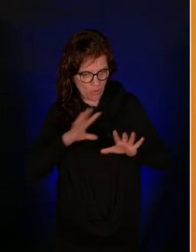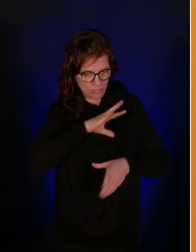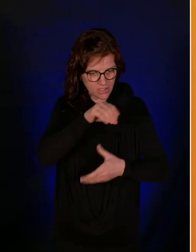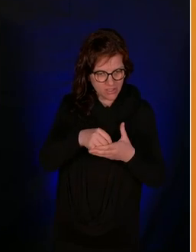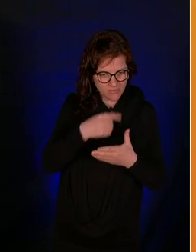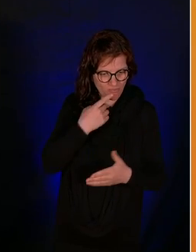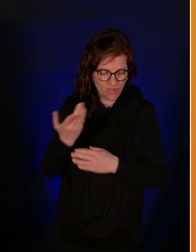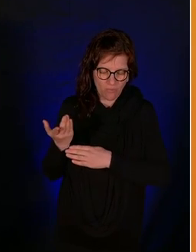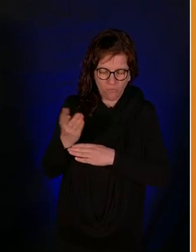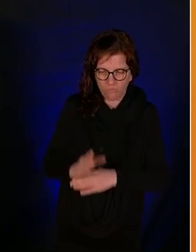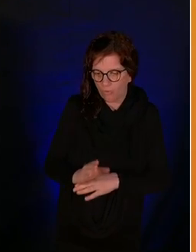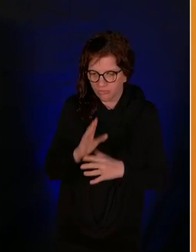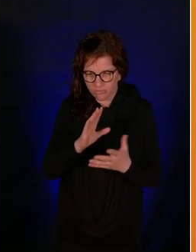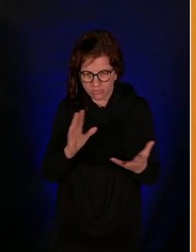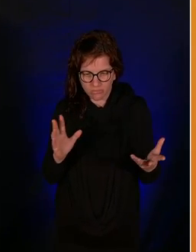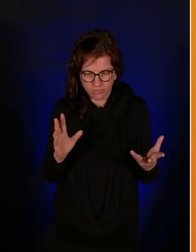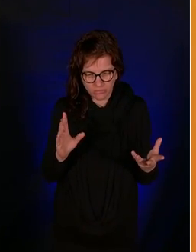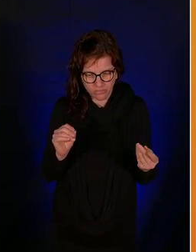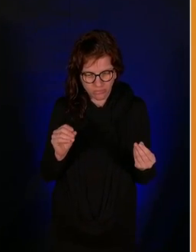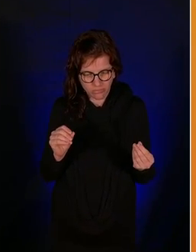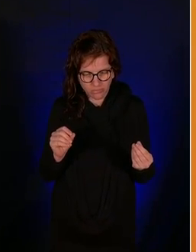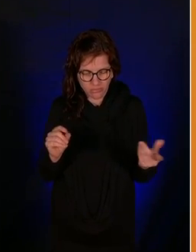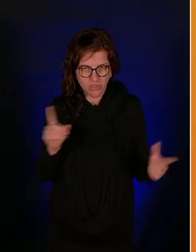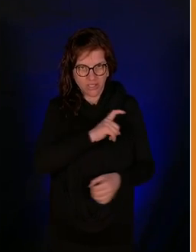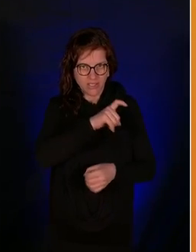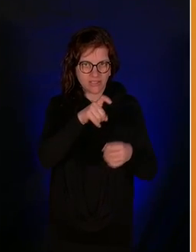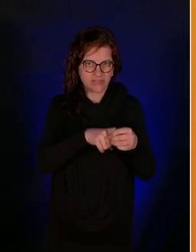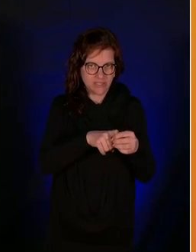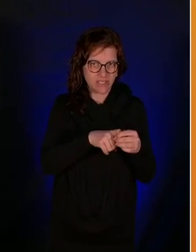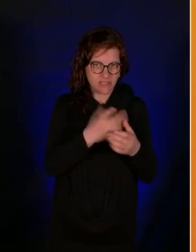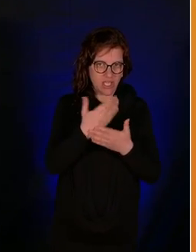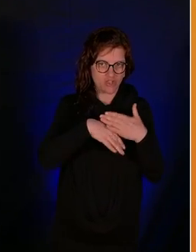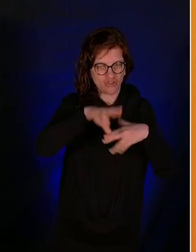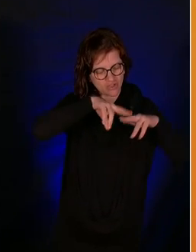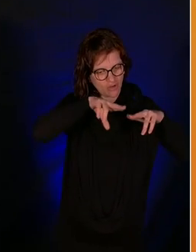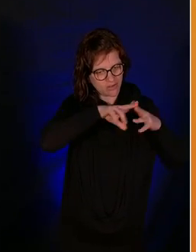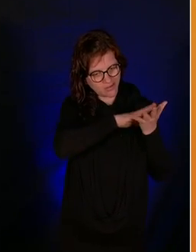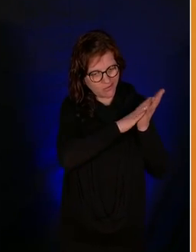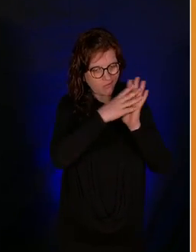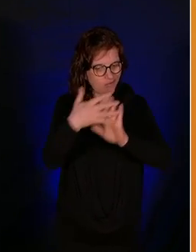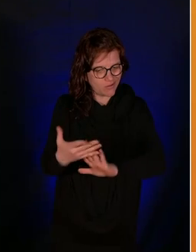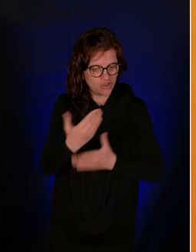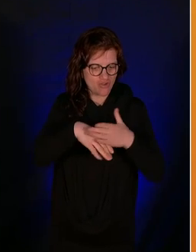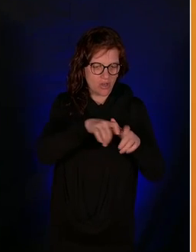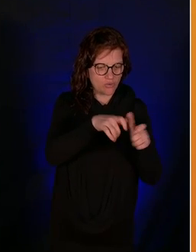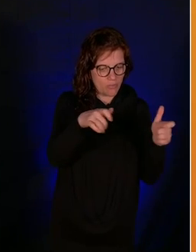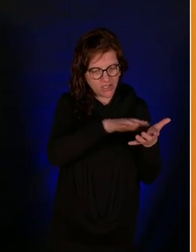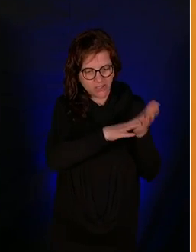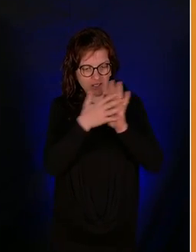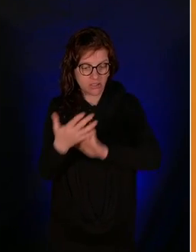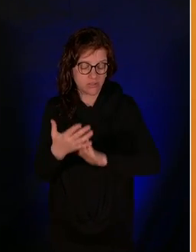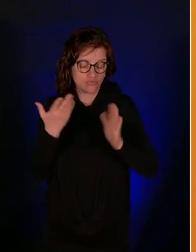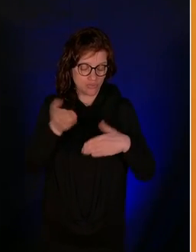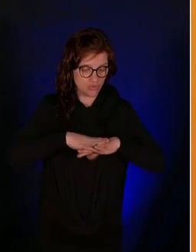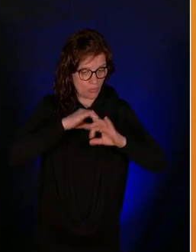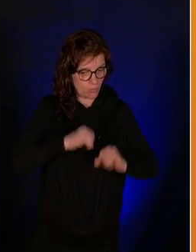démontrer l'évolution du syndicat dans notre chantier, dans notre entreprise, avec ce qui a pu être